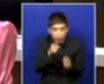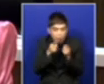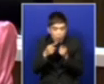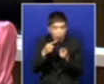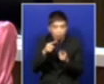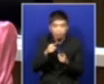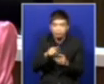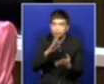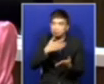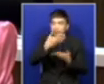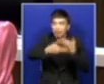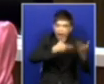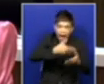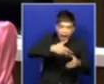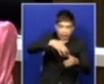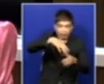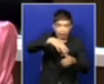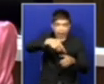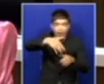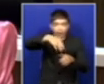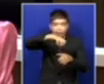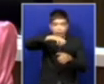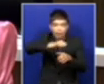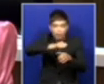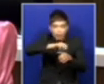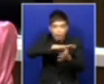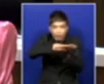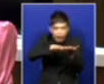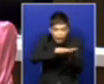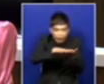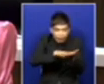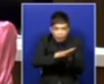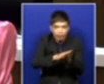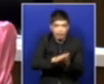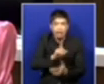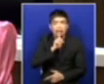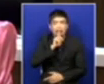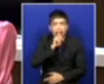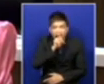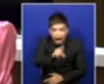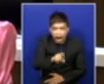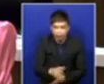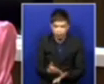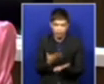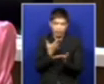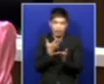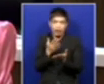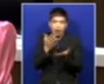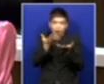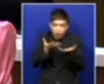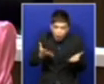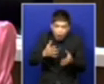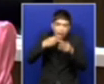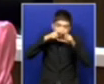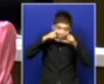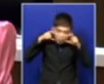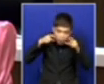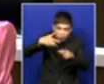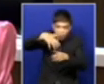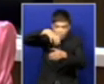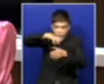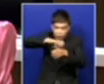แอลกอฮอล์มาขายผมถามว่ารวยมหาศาลเป็นแสนๆล้านแจกฟรีให้กับพี่น้องประชาชนช่วงวิกฤตโลกหาร้อยปีแบบนี้ไม่ได้หรือยังไ